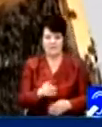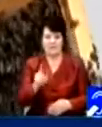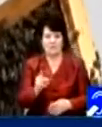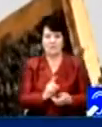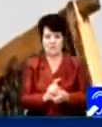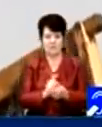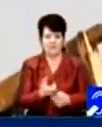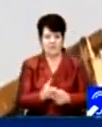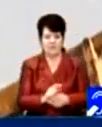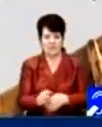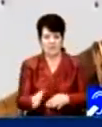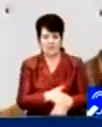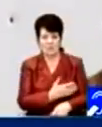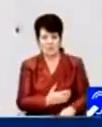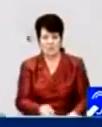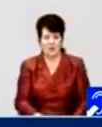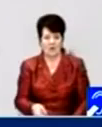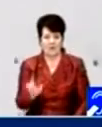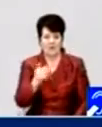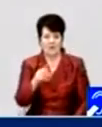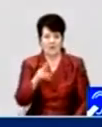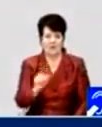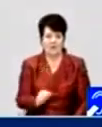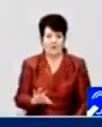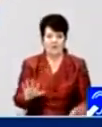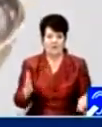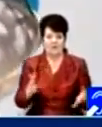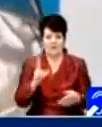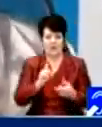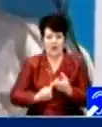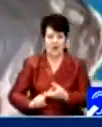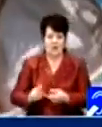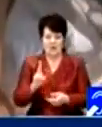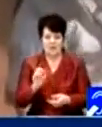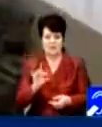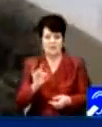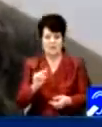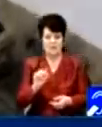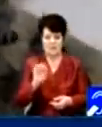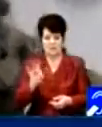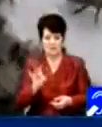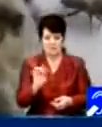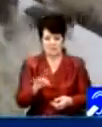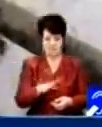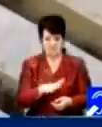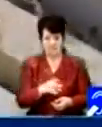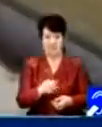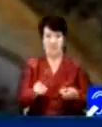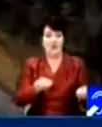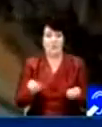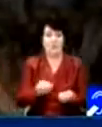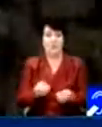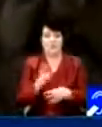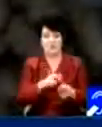știți că... De la incidența cancerelor, a sterilității. Autoritățile caută acum soluții